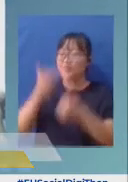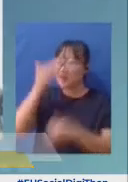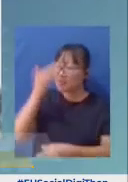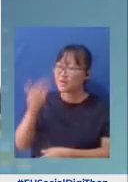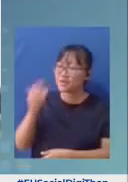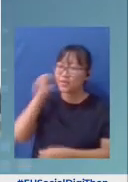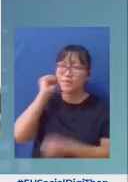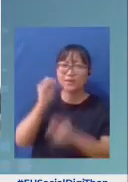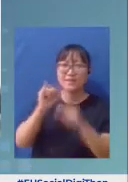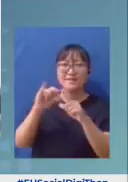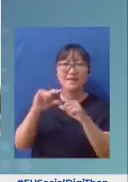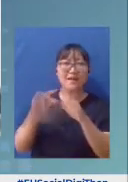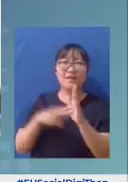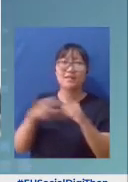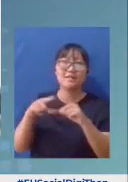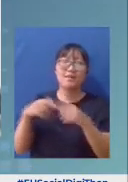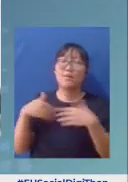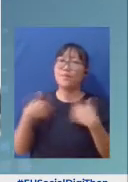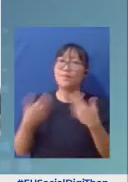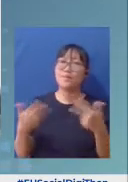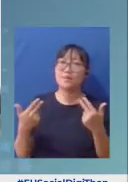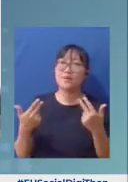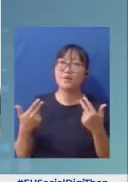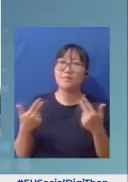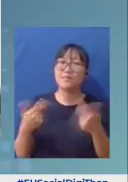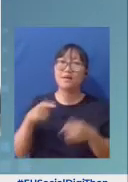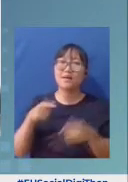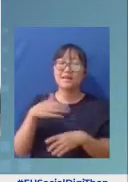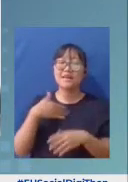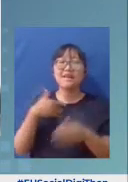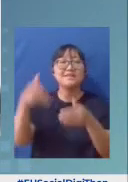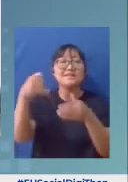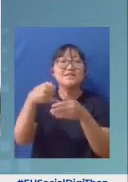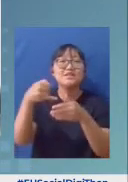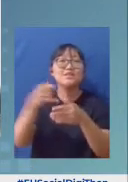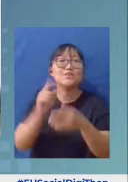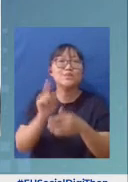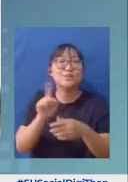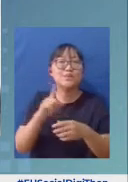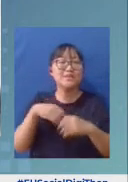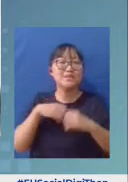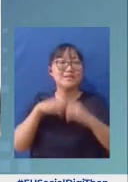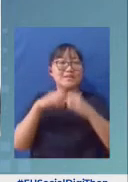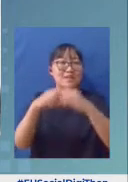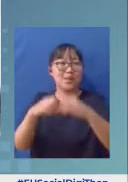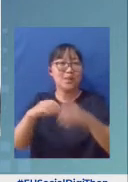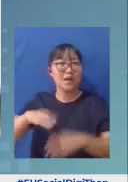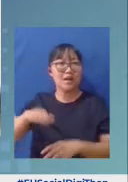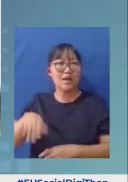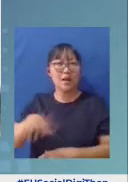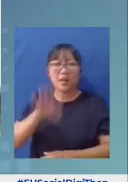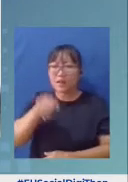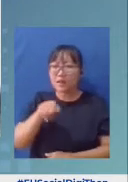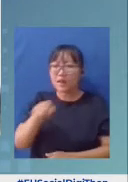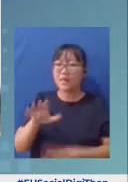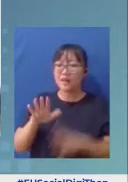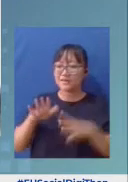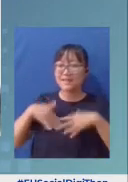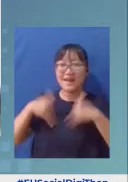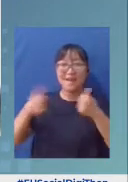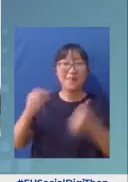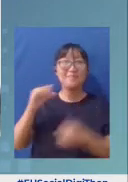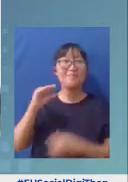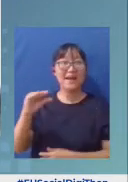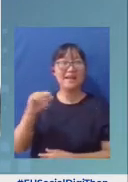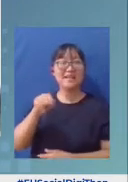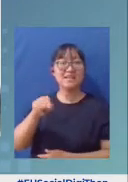ya. Sebenarnya kita perlu mengisi cinta dulu ya, cintanya setiap hari. Wah, ternyata selamat pagi itu juga bagian dari cinta loh untuk anak-anak kita ya.